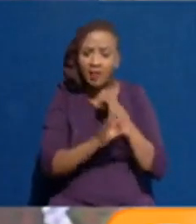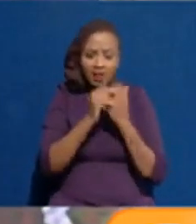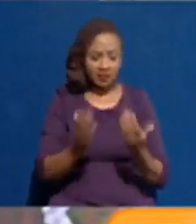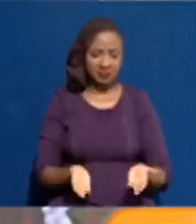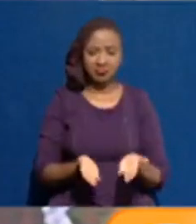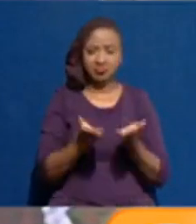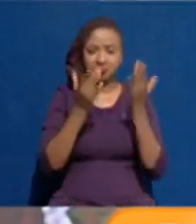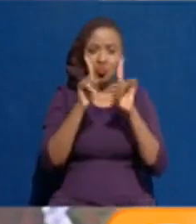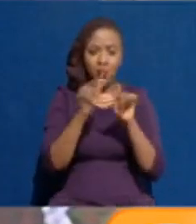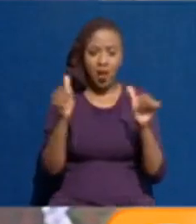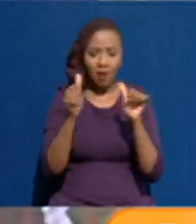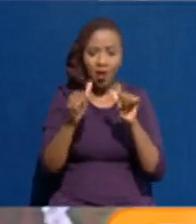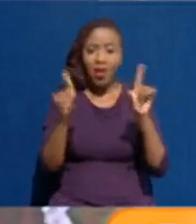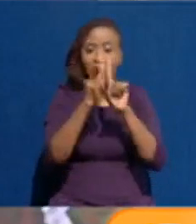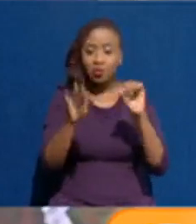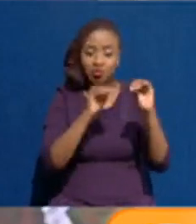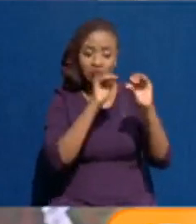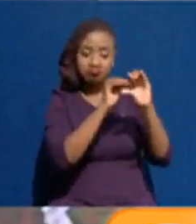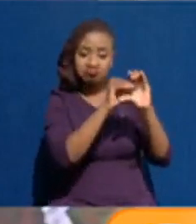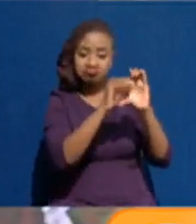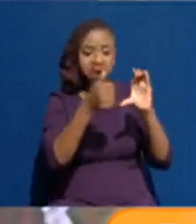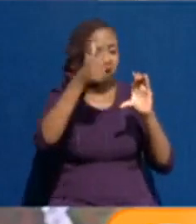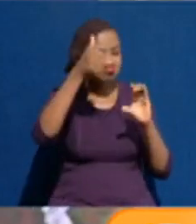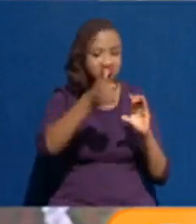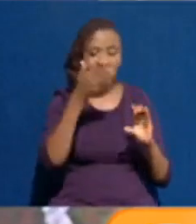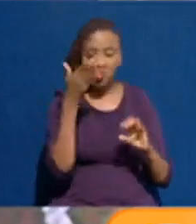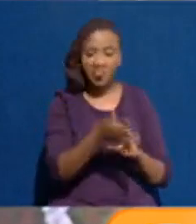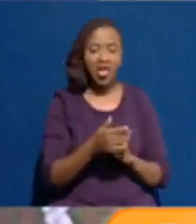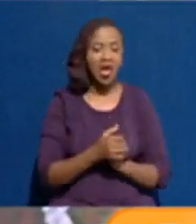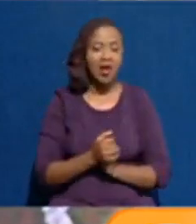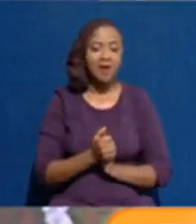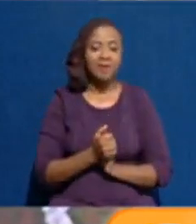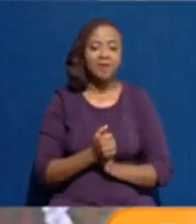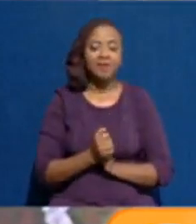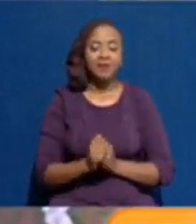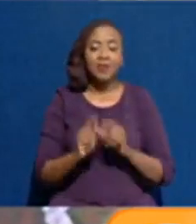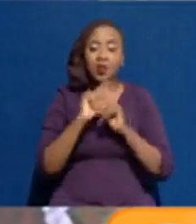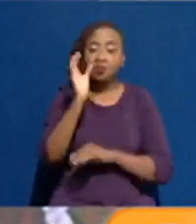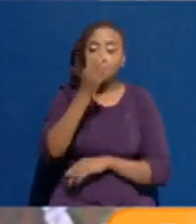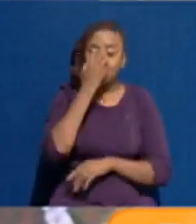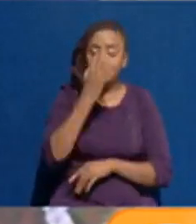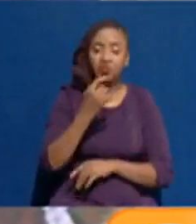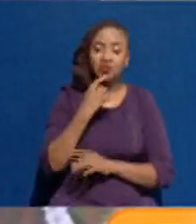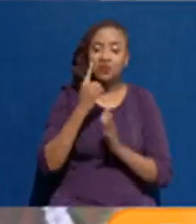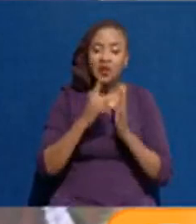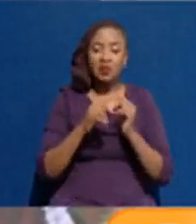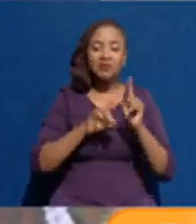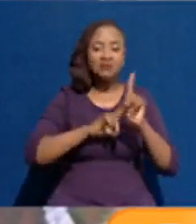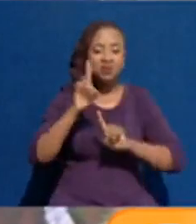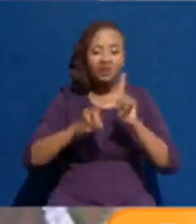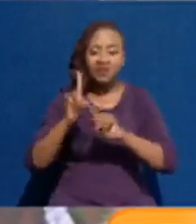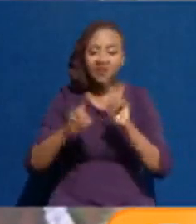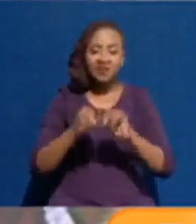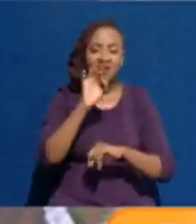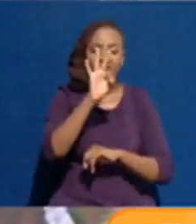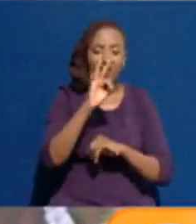humu nchini. Akizungumza katika hafla ya kwanza ya kutoa taarifa kwa taifa, Mwaura amesema Rais Ruto amefanya safari 39 nje